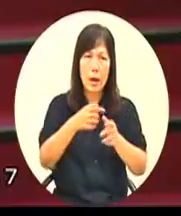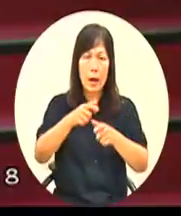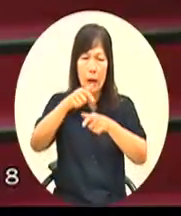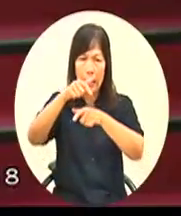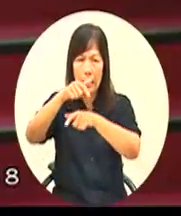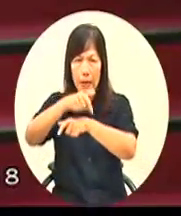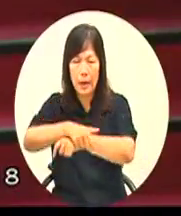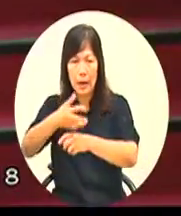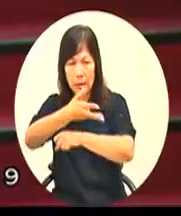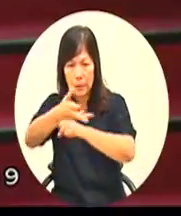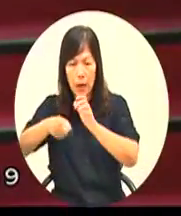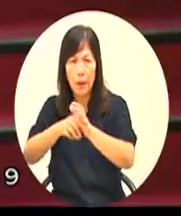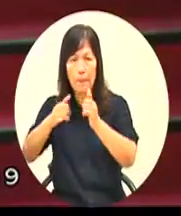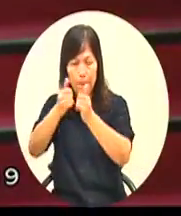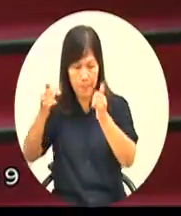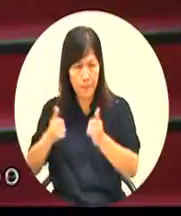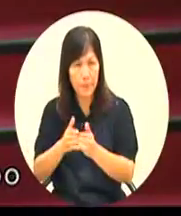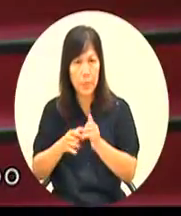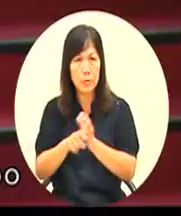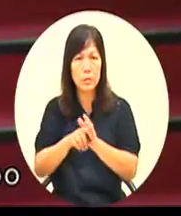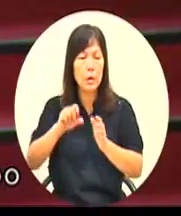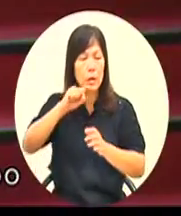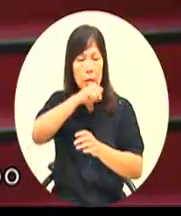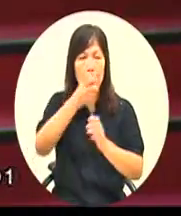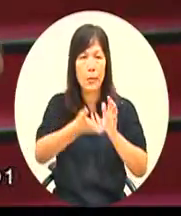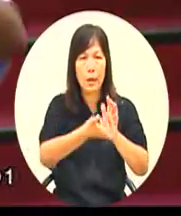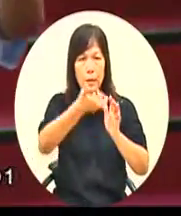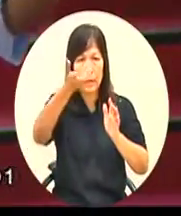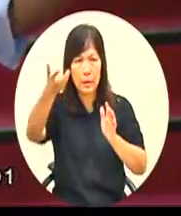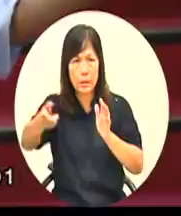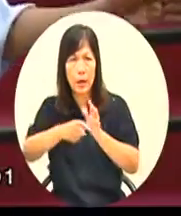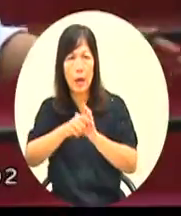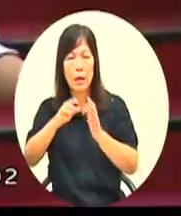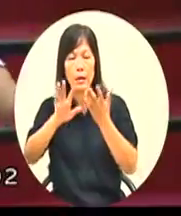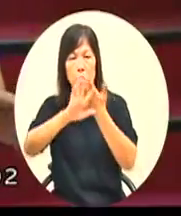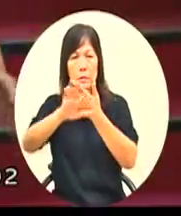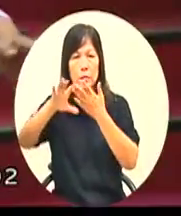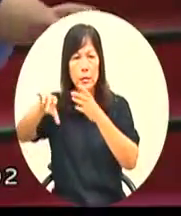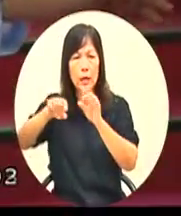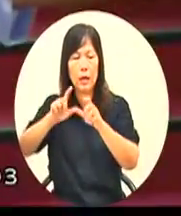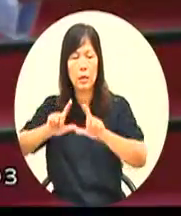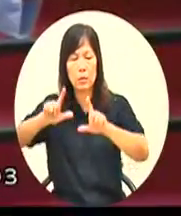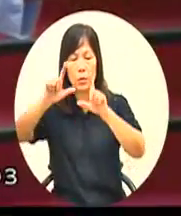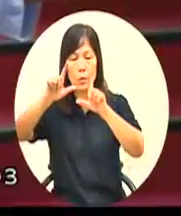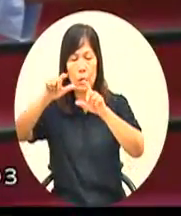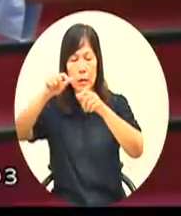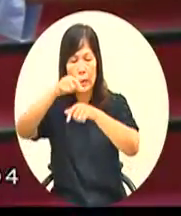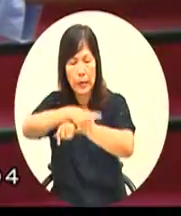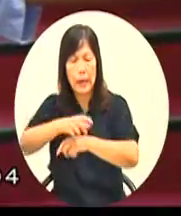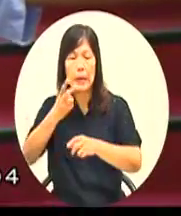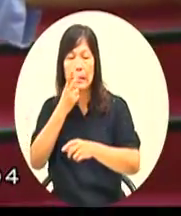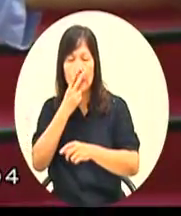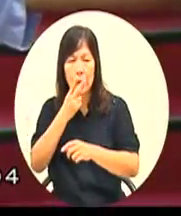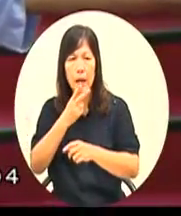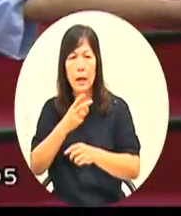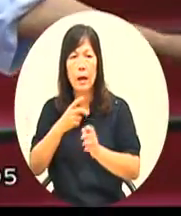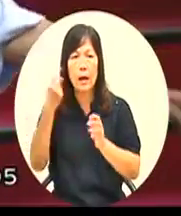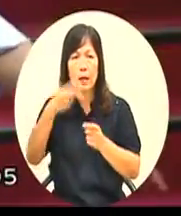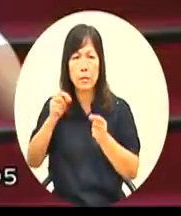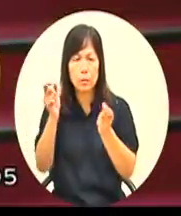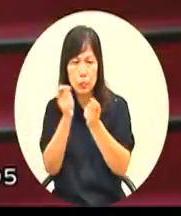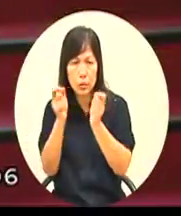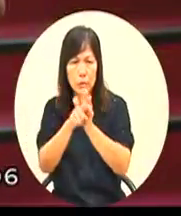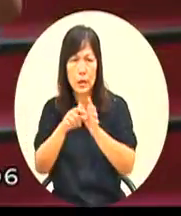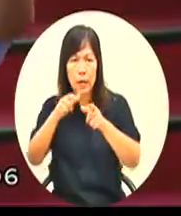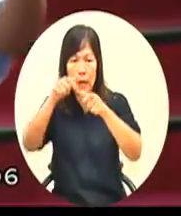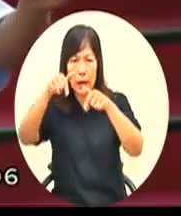啊，从台湾移到其他东南亚，一直到所谓的南岛